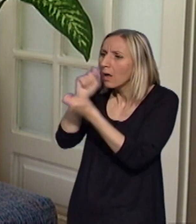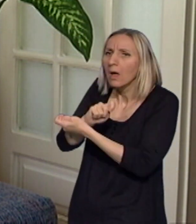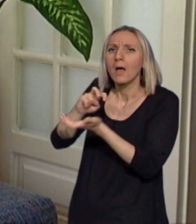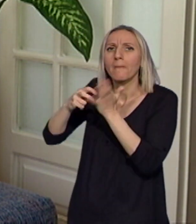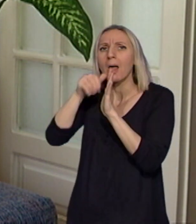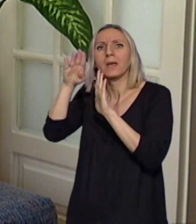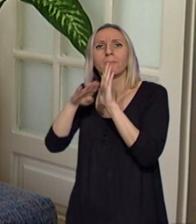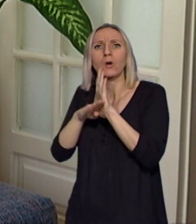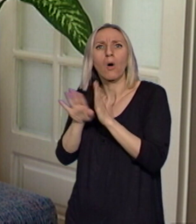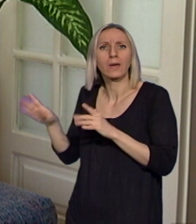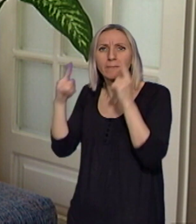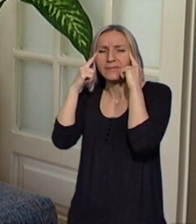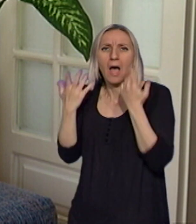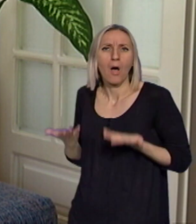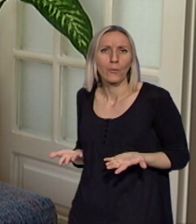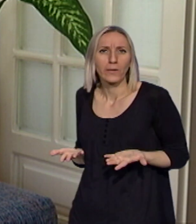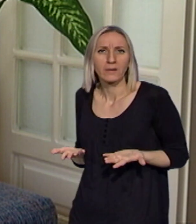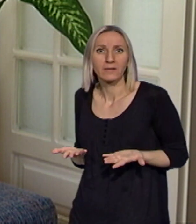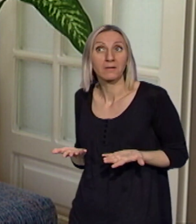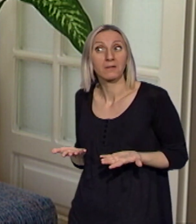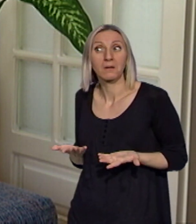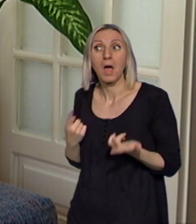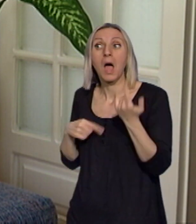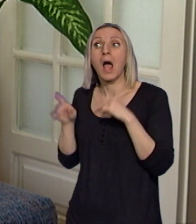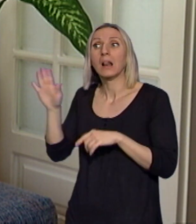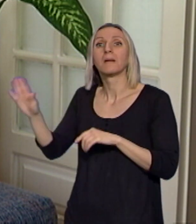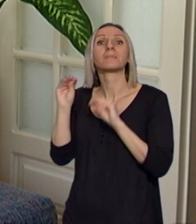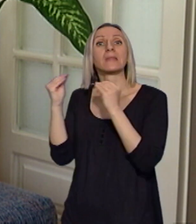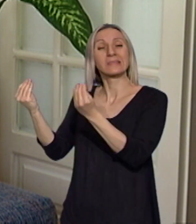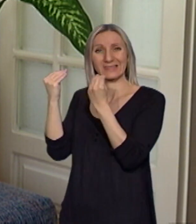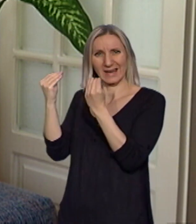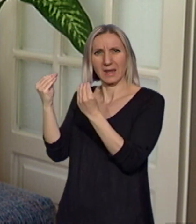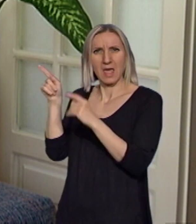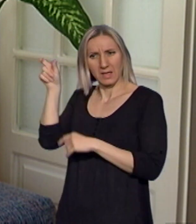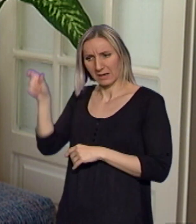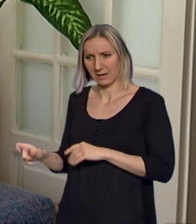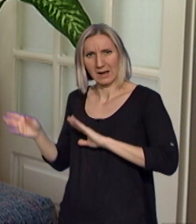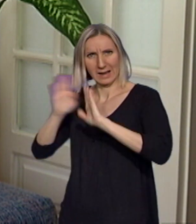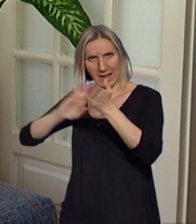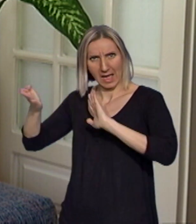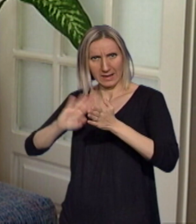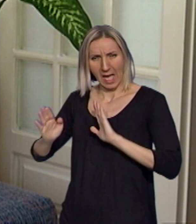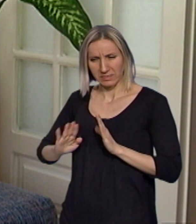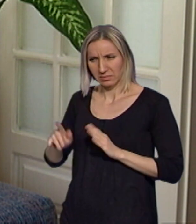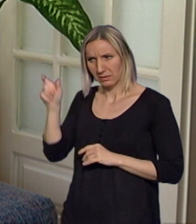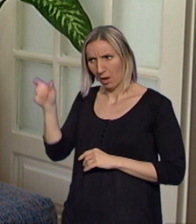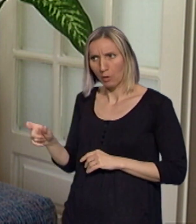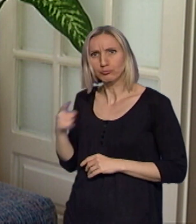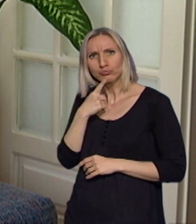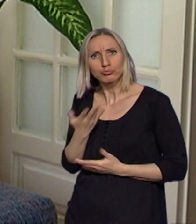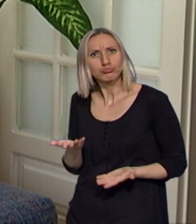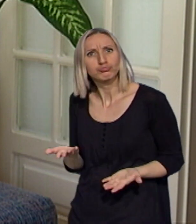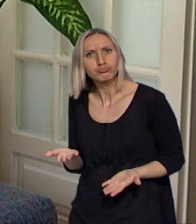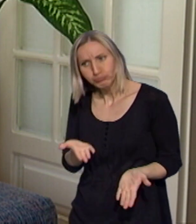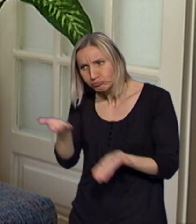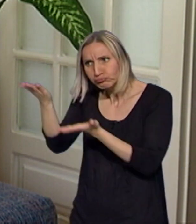takvom detetu. Međutim, znači, njen trener karatea, Livius Bunda, me si pitao, pa da li